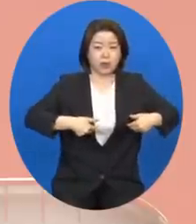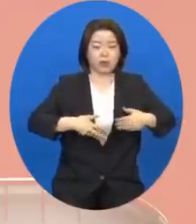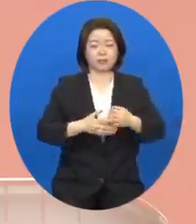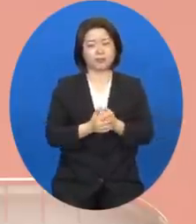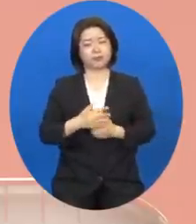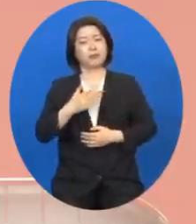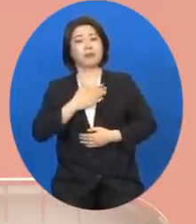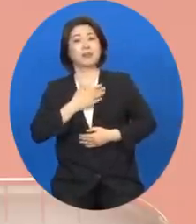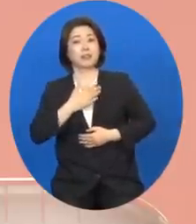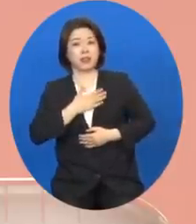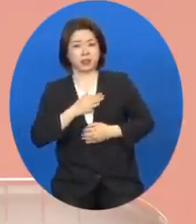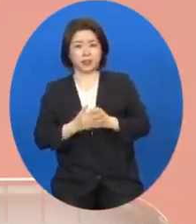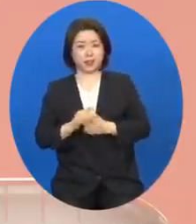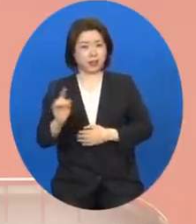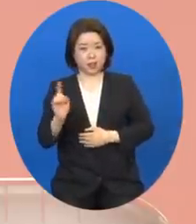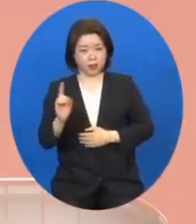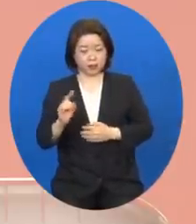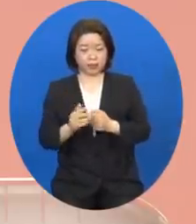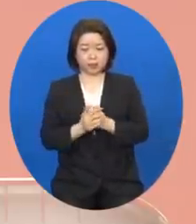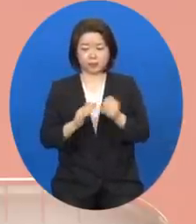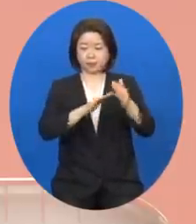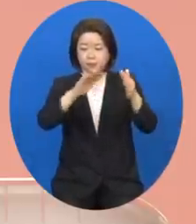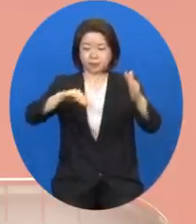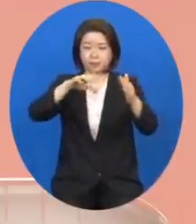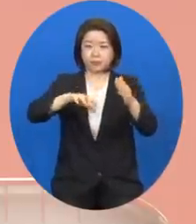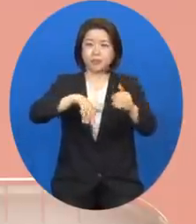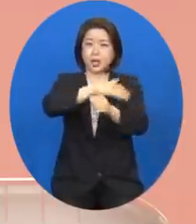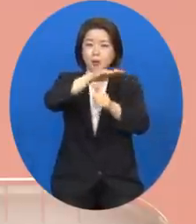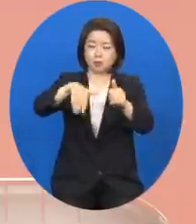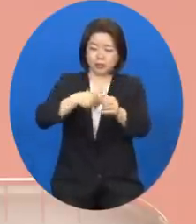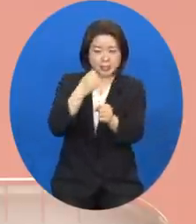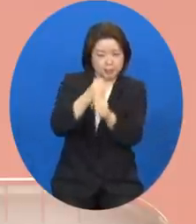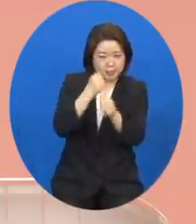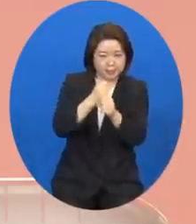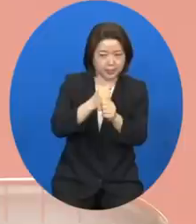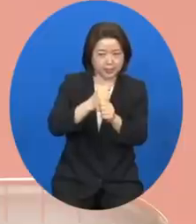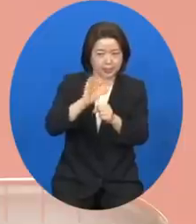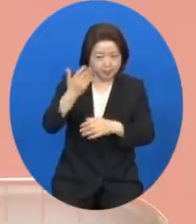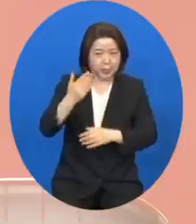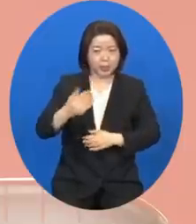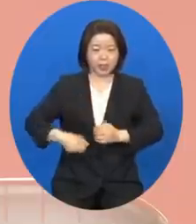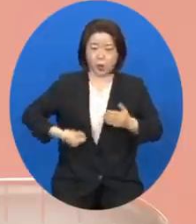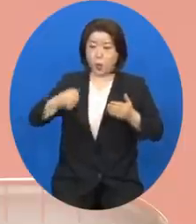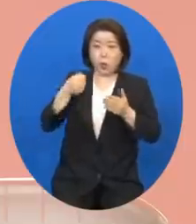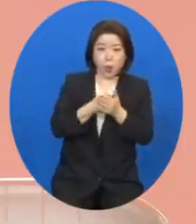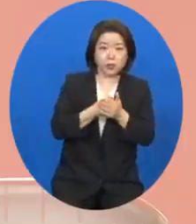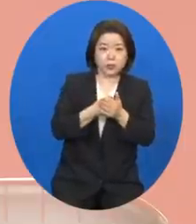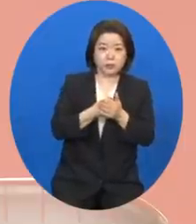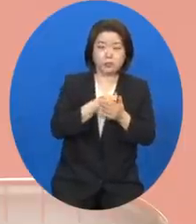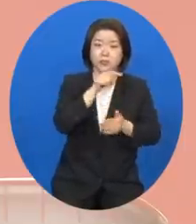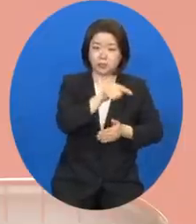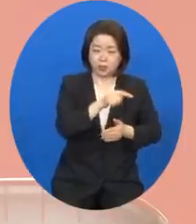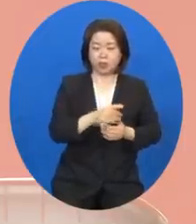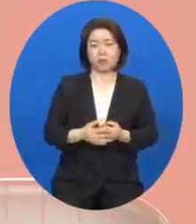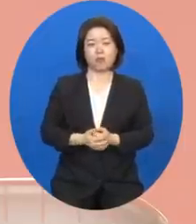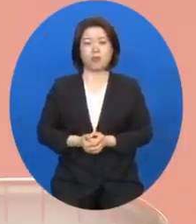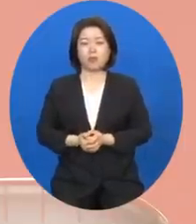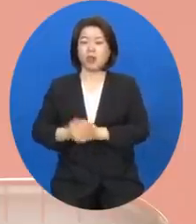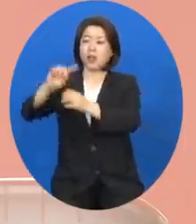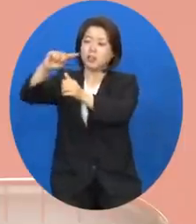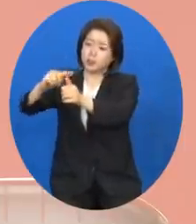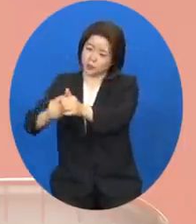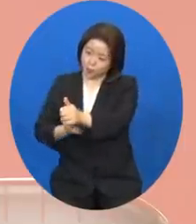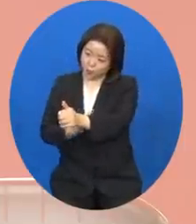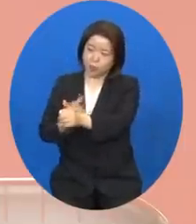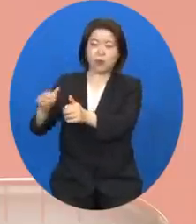내가 어떤 우리 집안의 분위기를 만들어야 되겠다 이렇게 결심하는 거하고 저절로